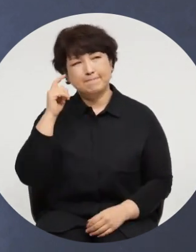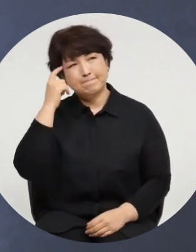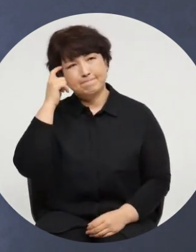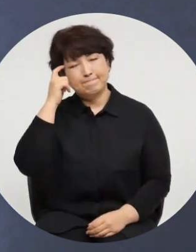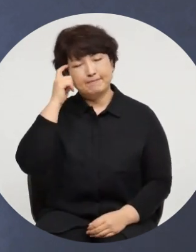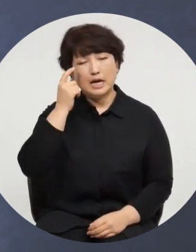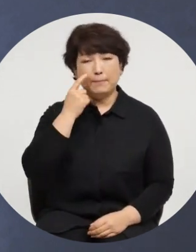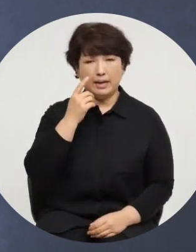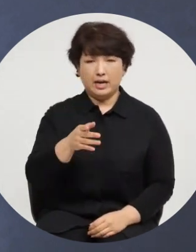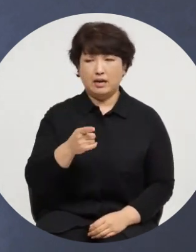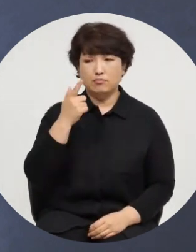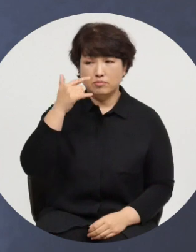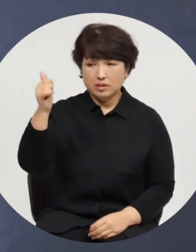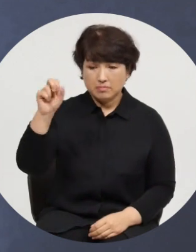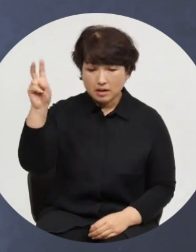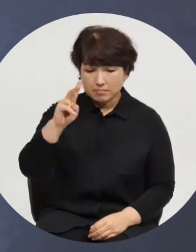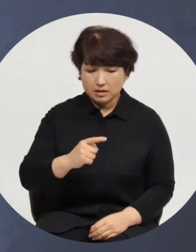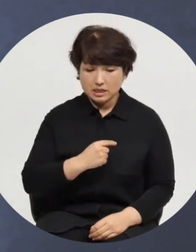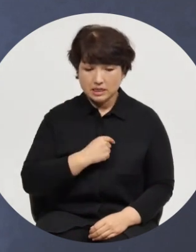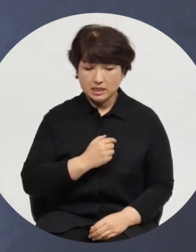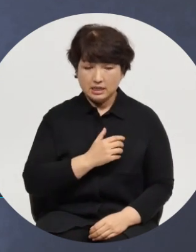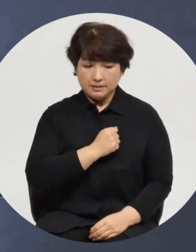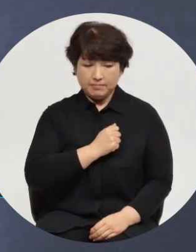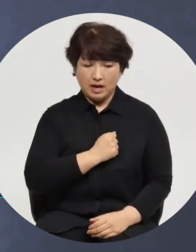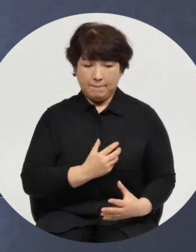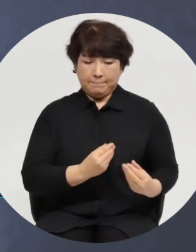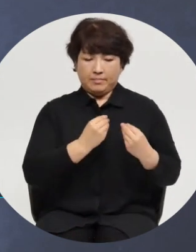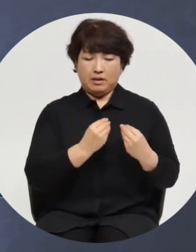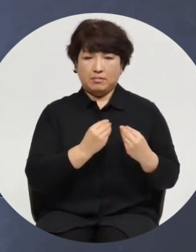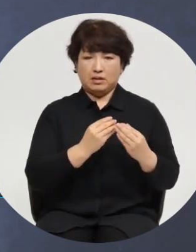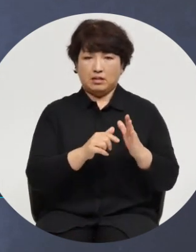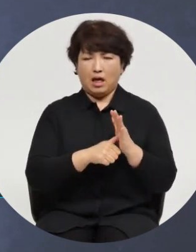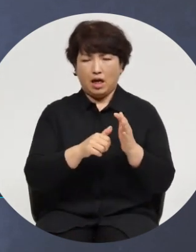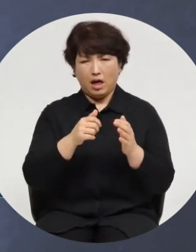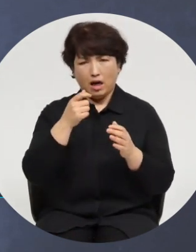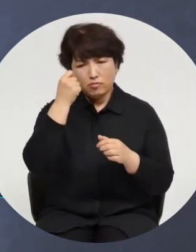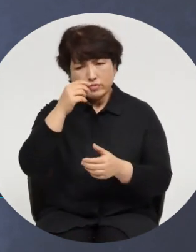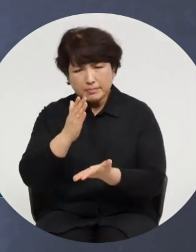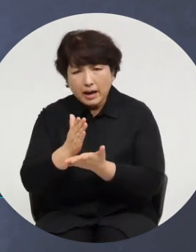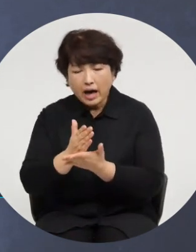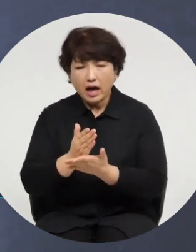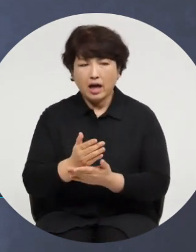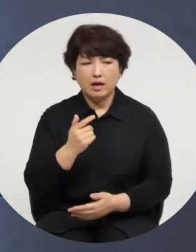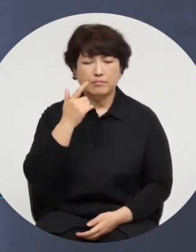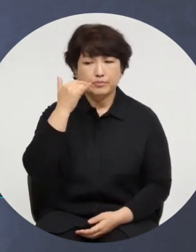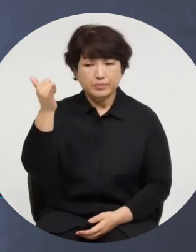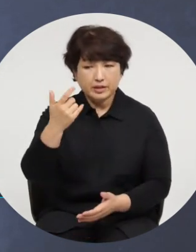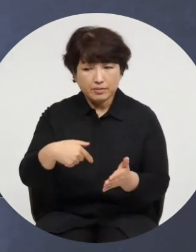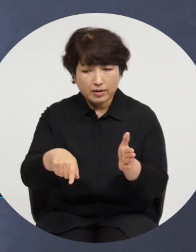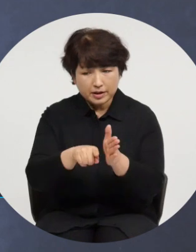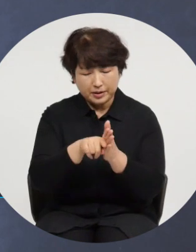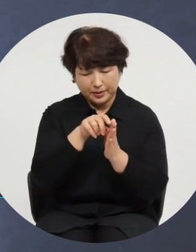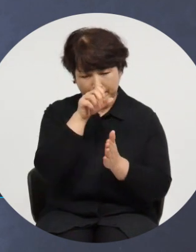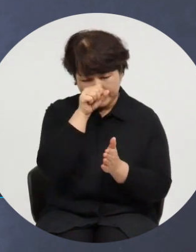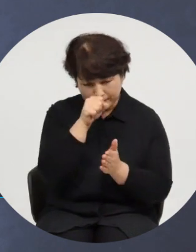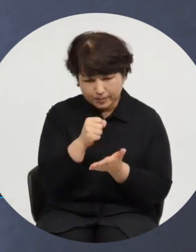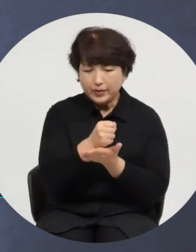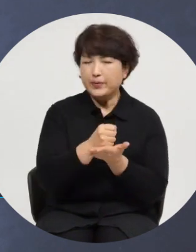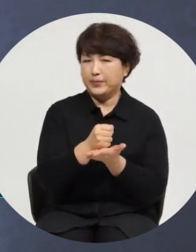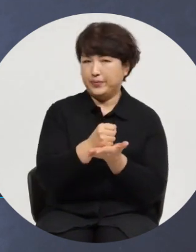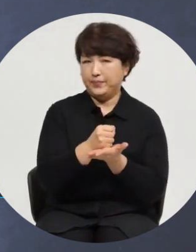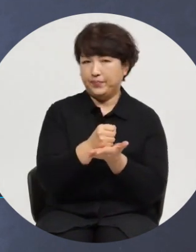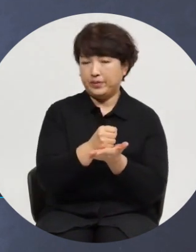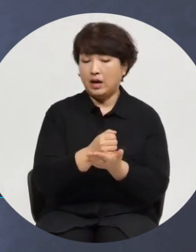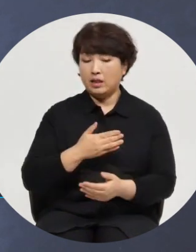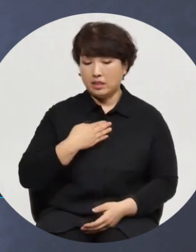그러니까 그런 거를 자 여러분들이 부모가 갑자기 심장마비로 돌아가셨다 뭐 울지마라 부모를 위해서